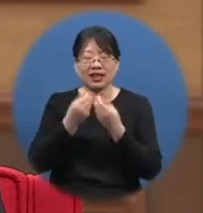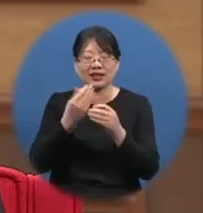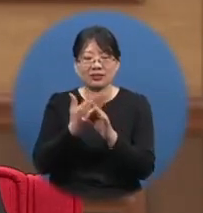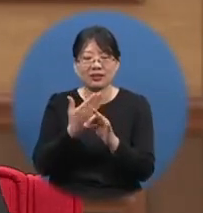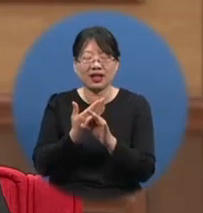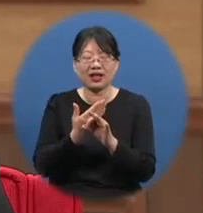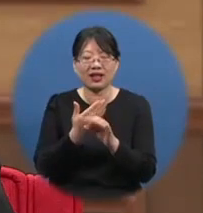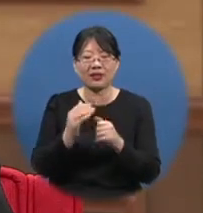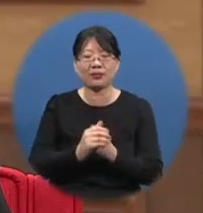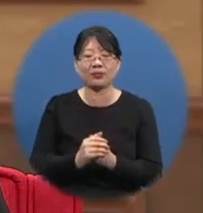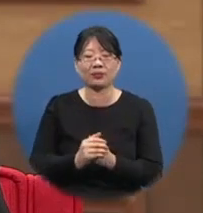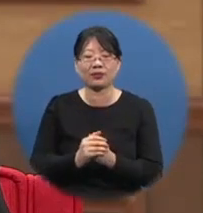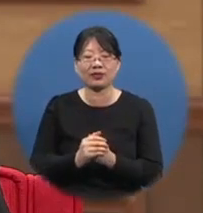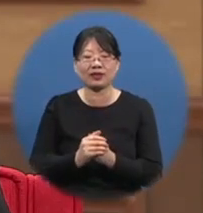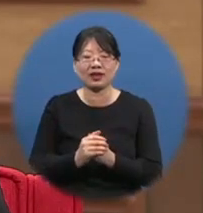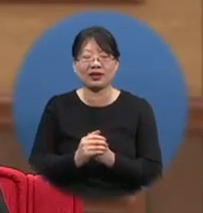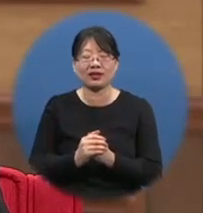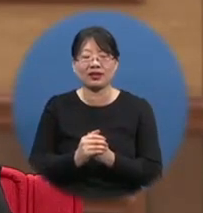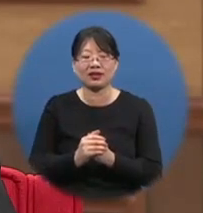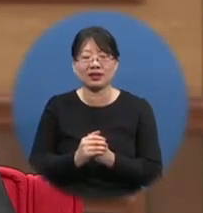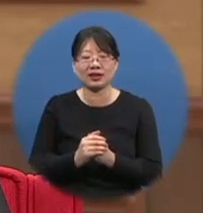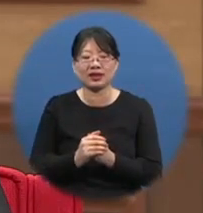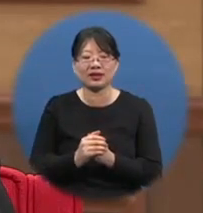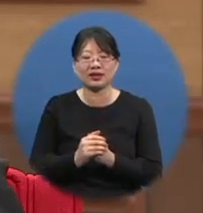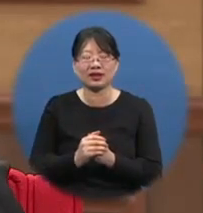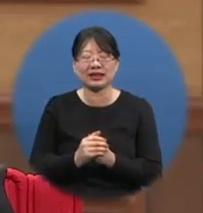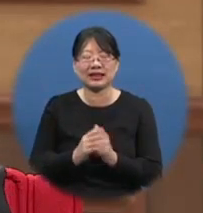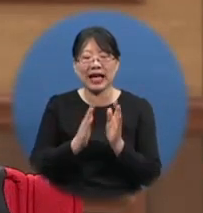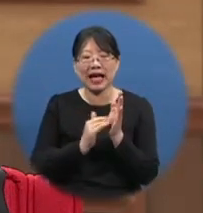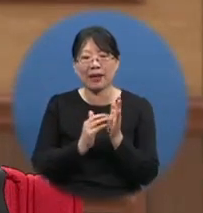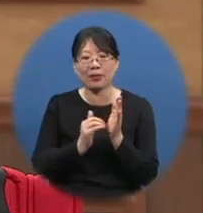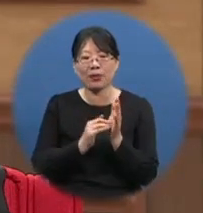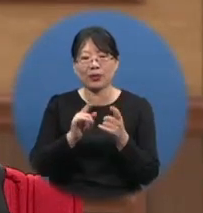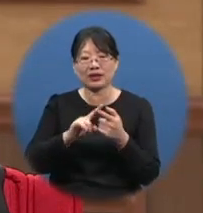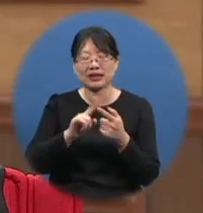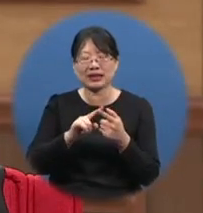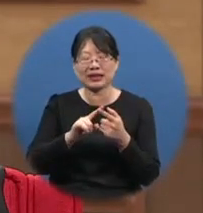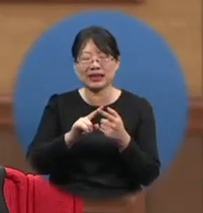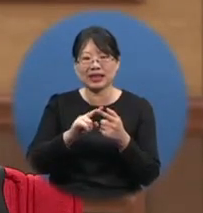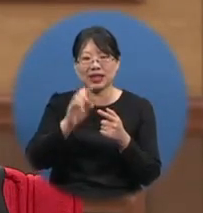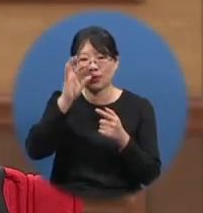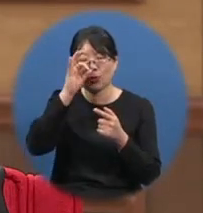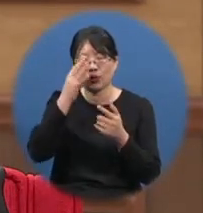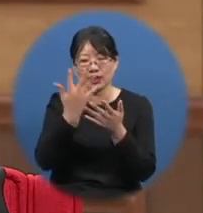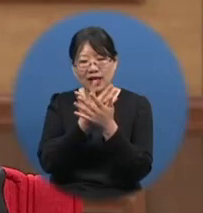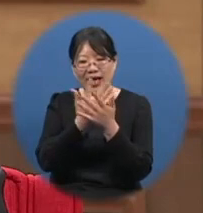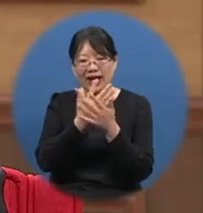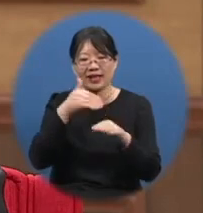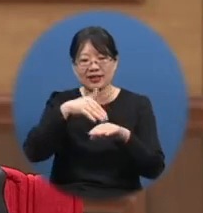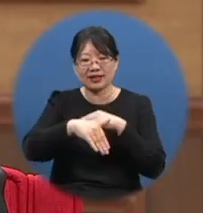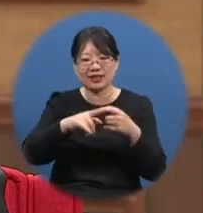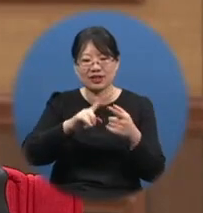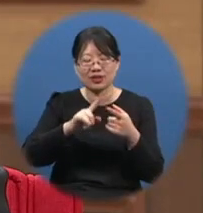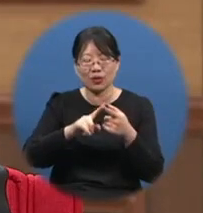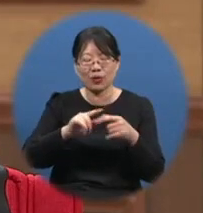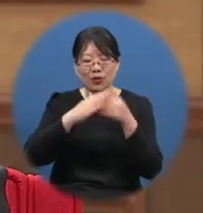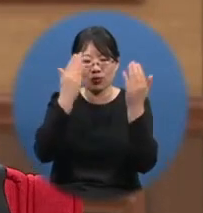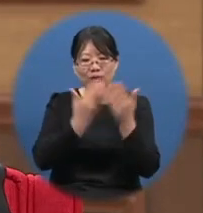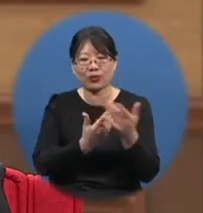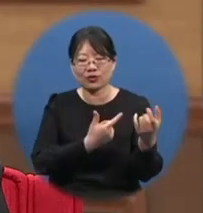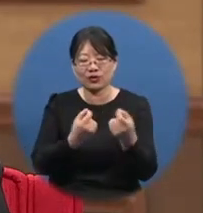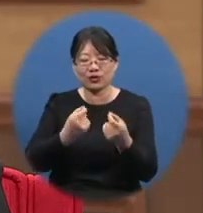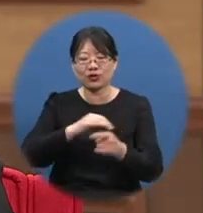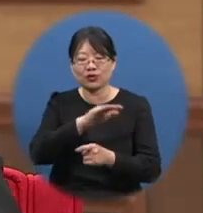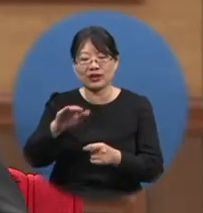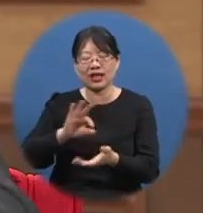이를테면은 비식별할 수 있는 거라든지 암호화한다든지 통해서 그런 것도 전향적으로 네, 네.